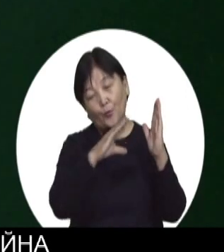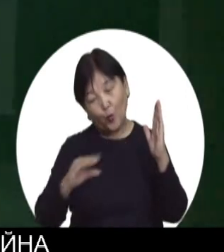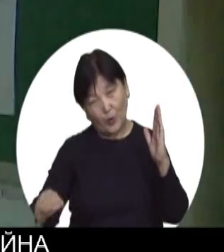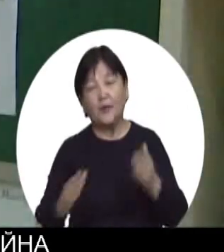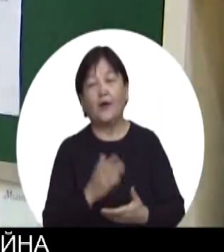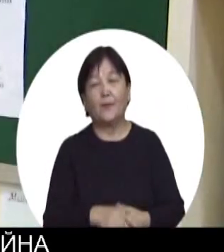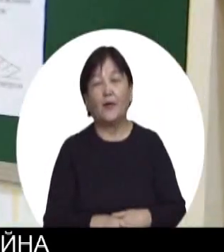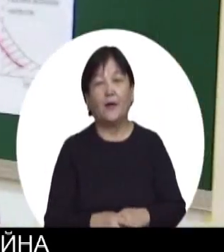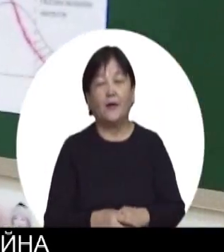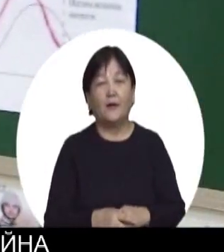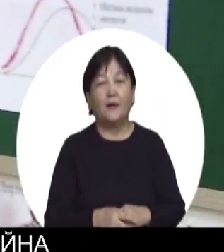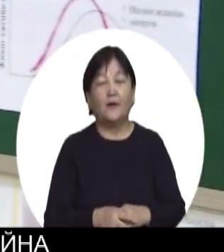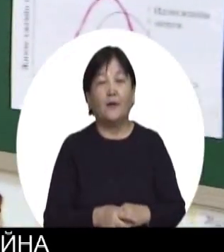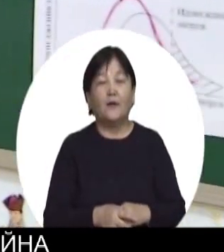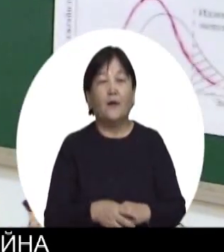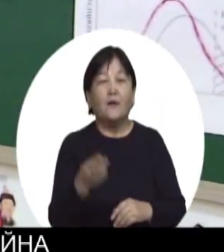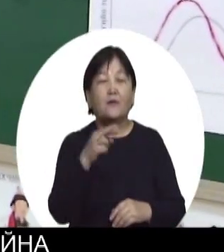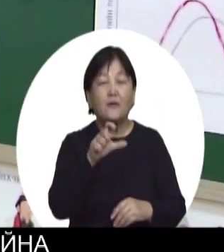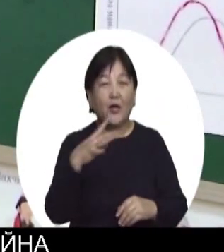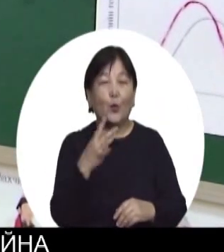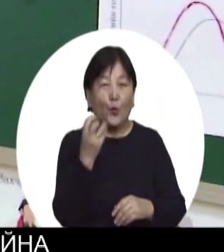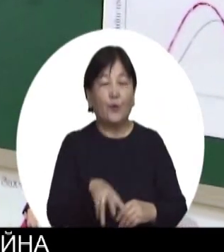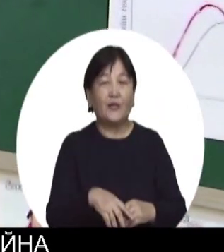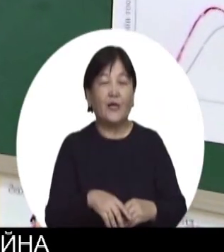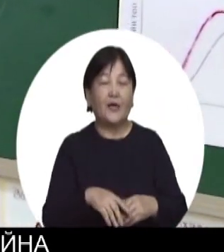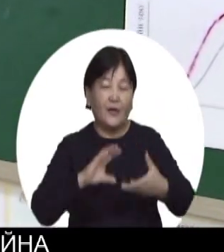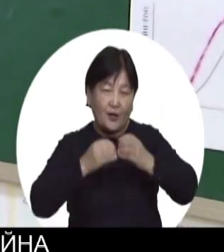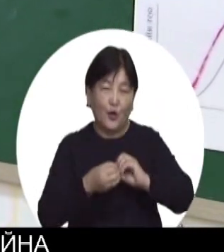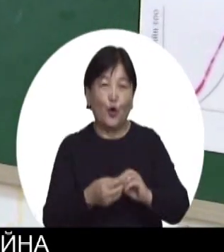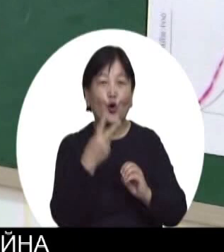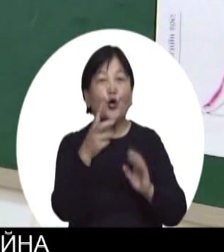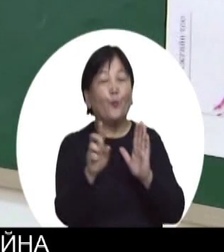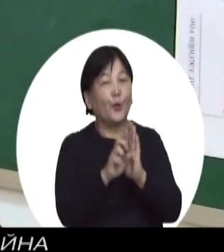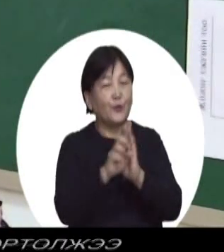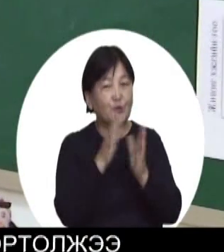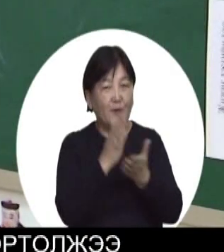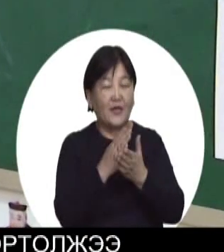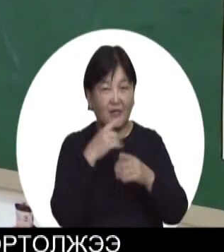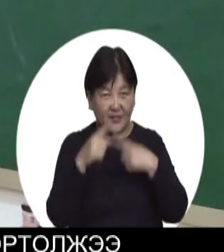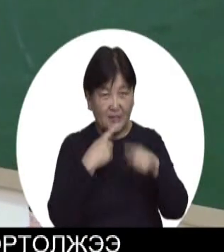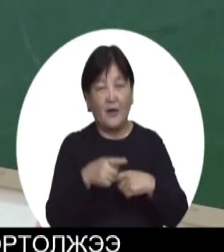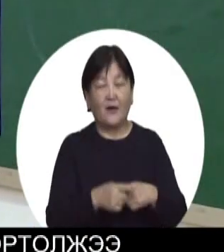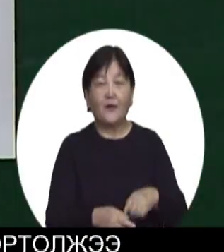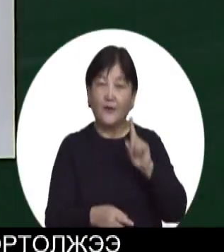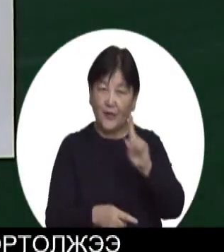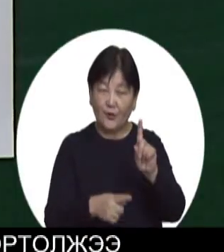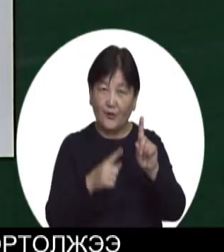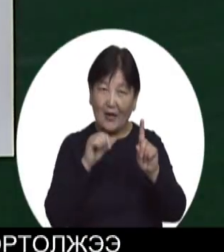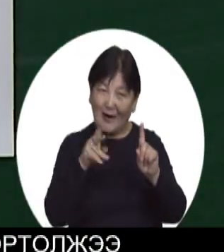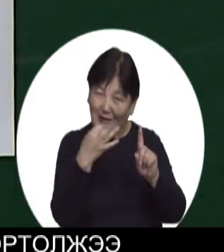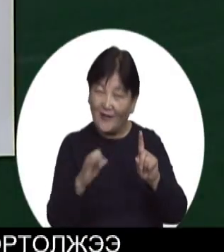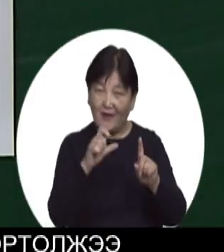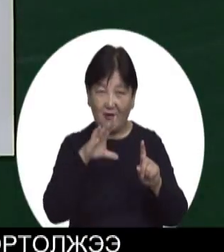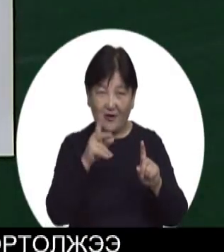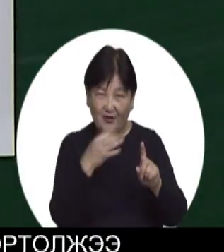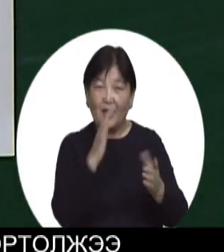За тэгэхээр бид нар дээр урвлыг явуулах үндсэн хоёр боломж байна гэдгийг ярьсан. Хамгийн эхнийх нь хангалттай энергитэй жижиг